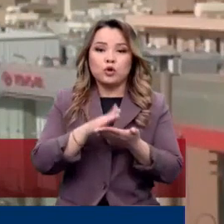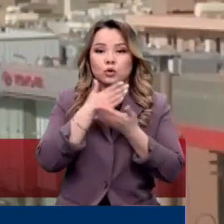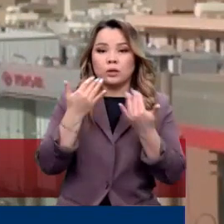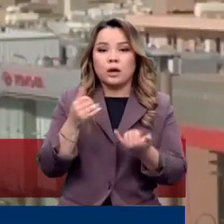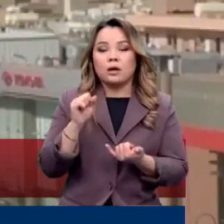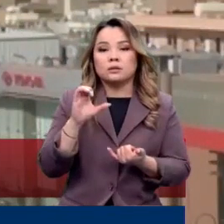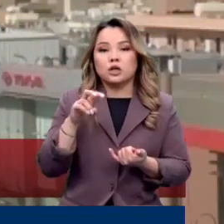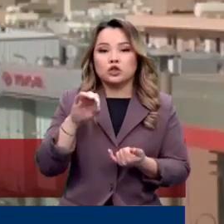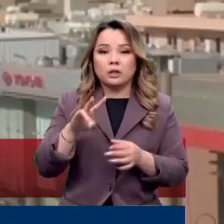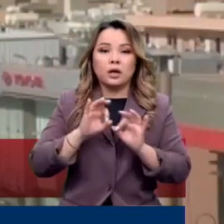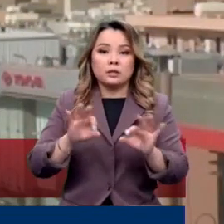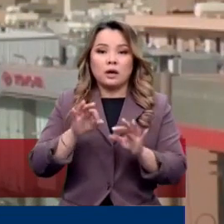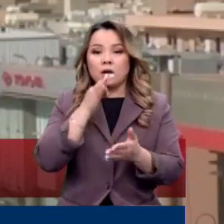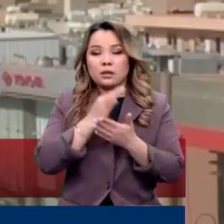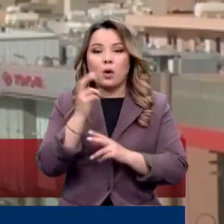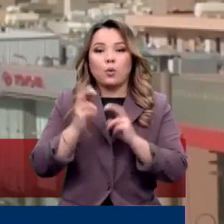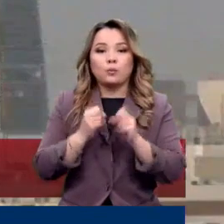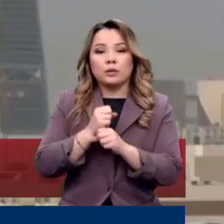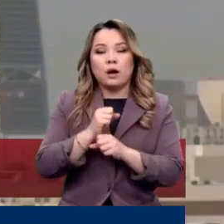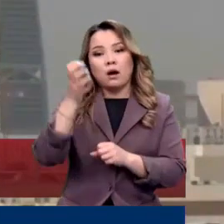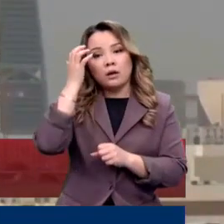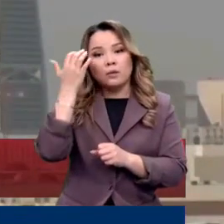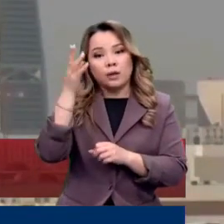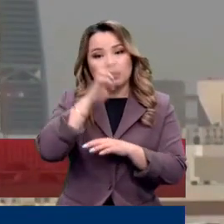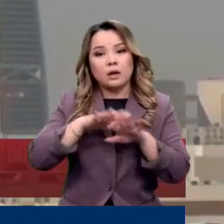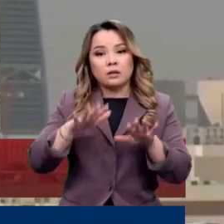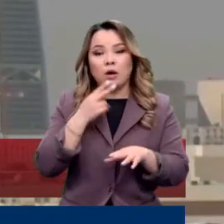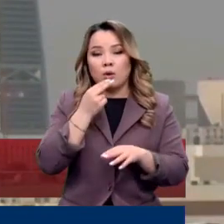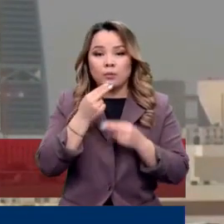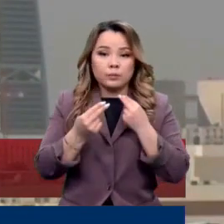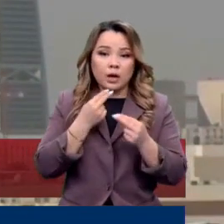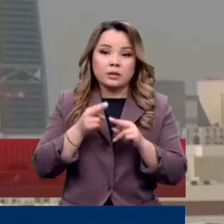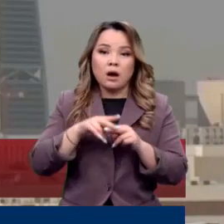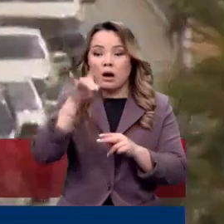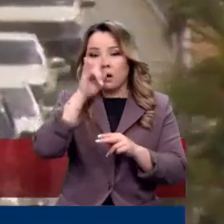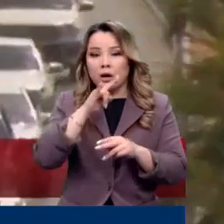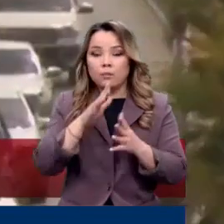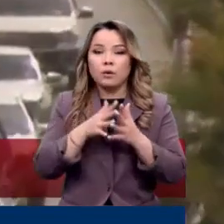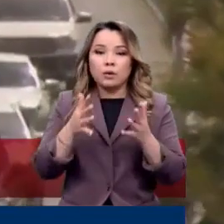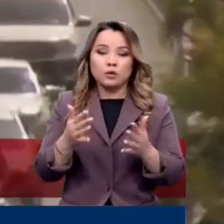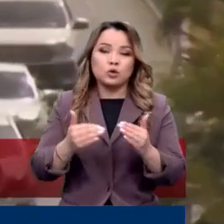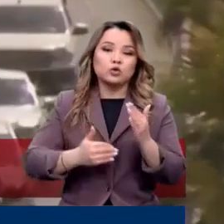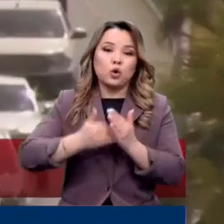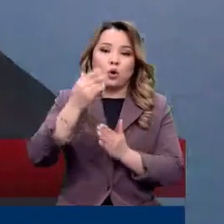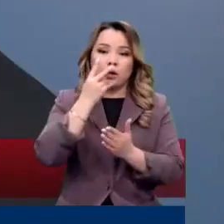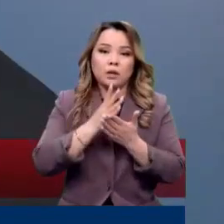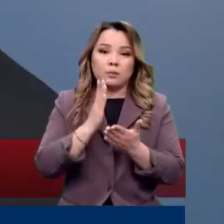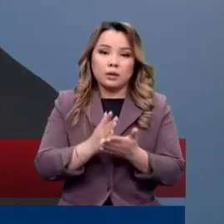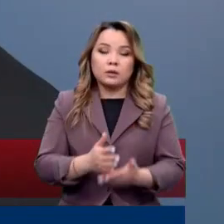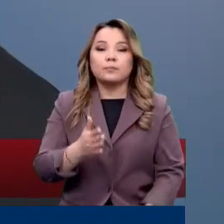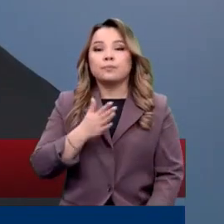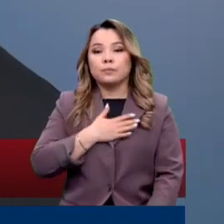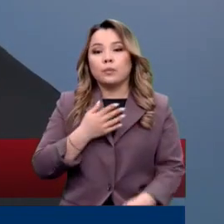Асылжан Мамытбековтің сөзінше, өнім шығармайтын кей араб елдері азық-түлік қауіпсіздігі жағынан Қазақстаннан әлдеқайда жоғары тұр.